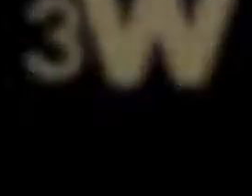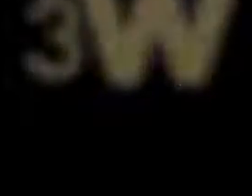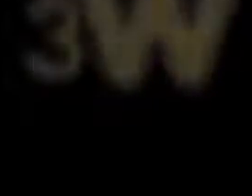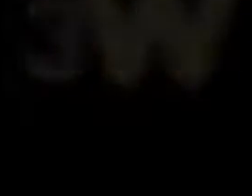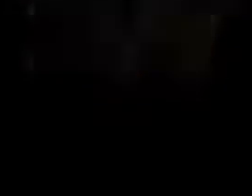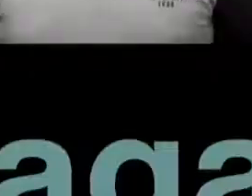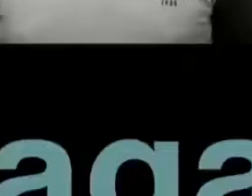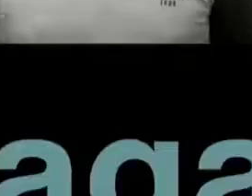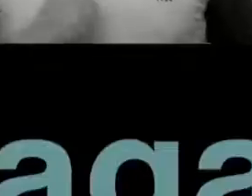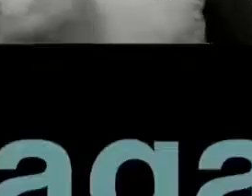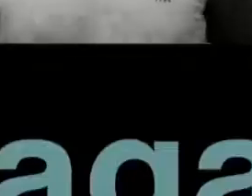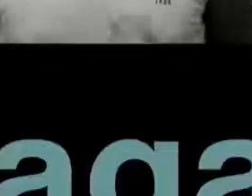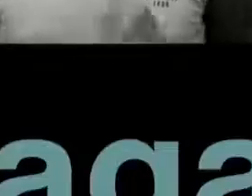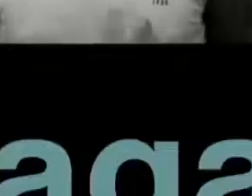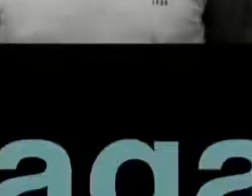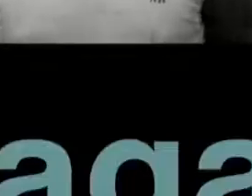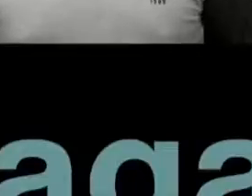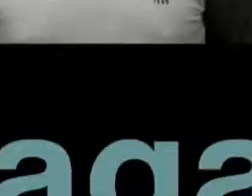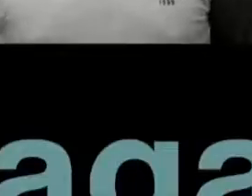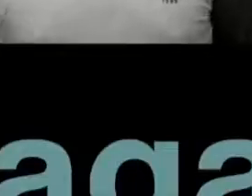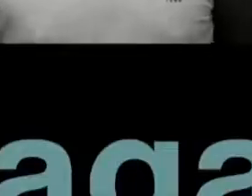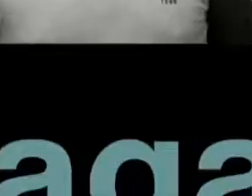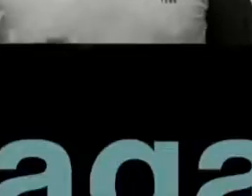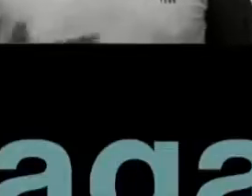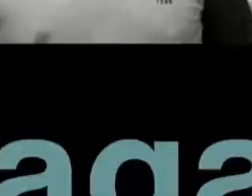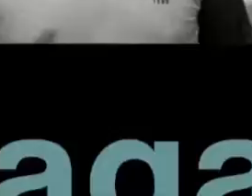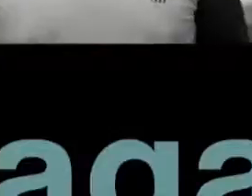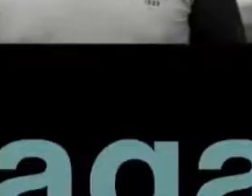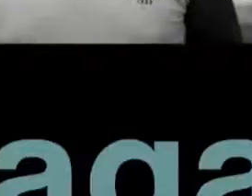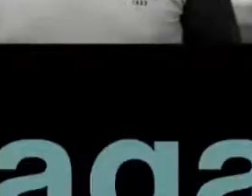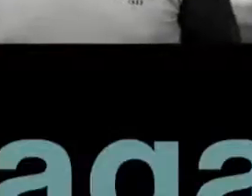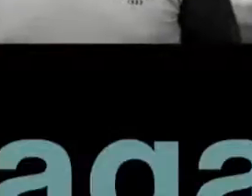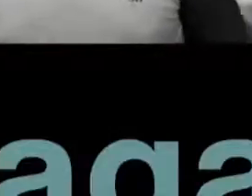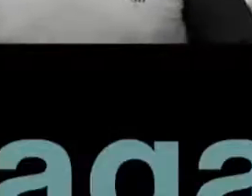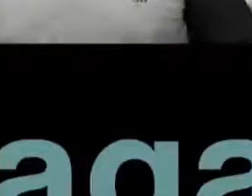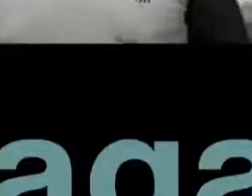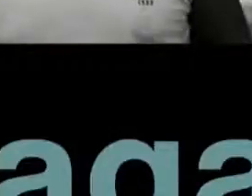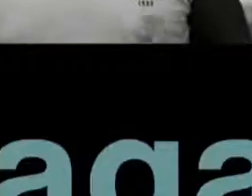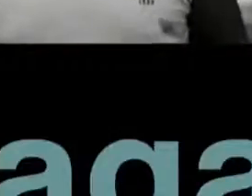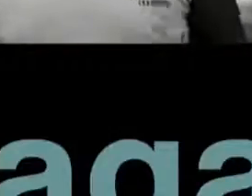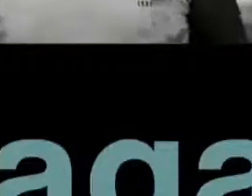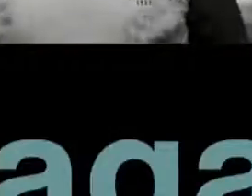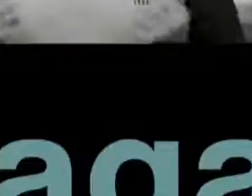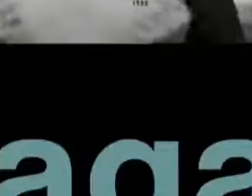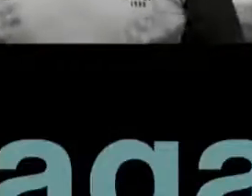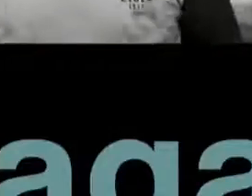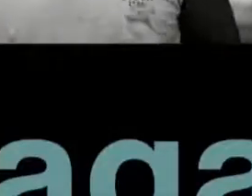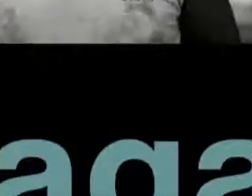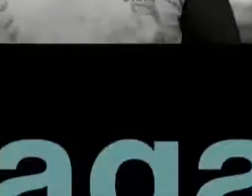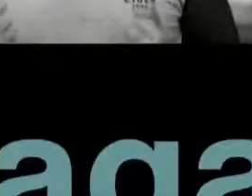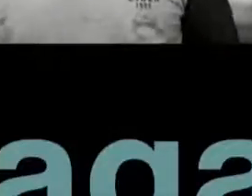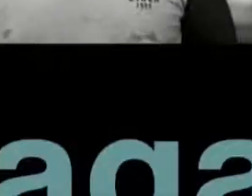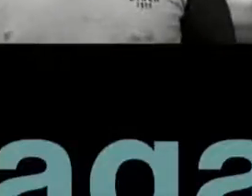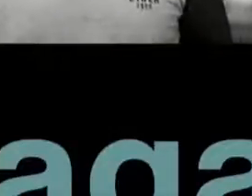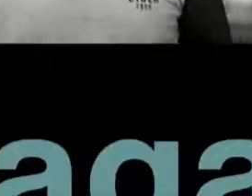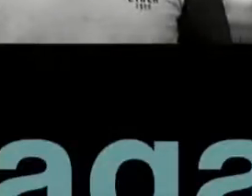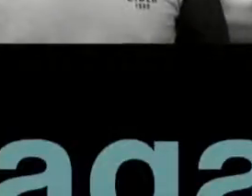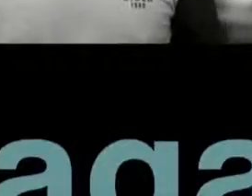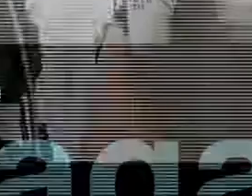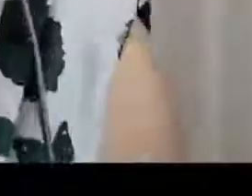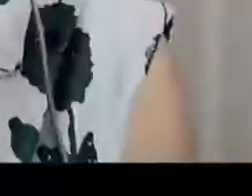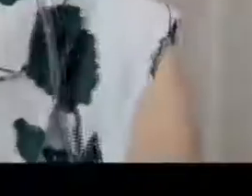wajib imut olahraga biar kita